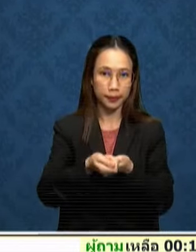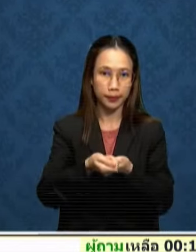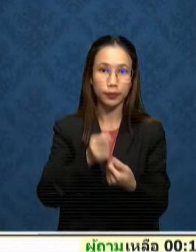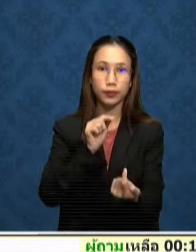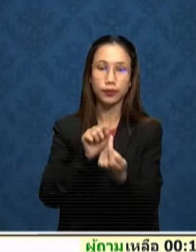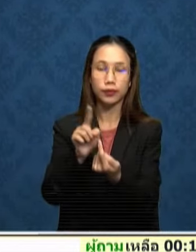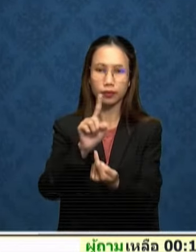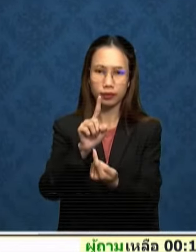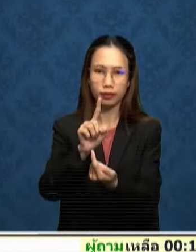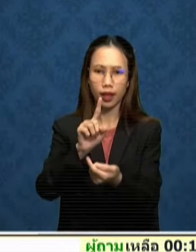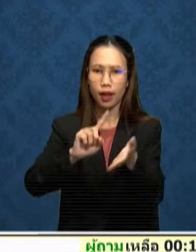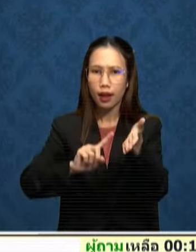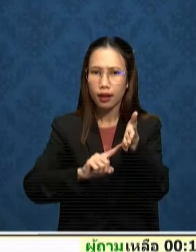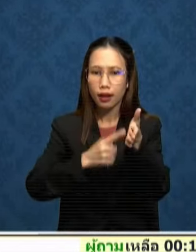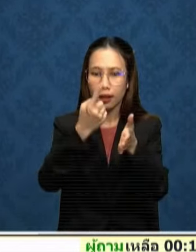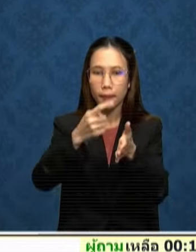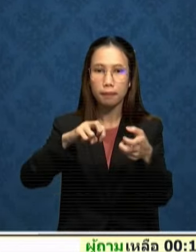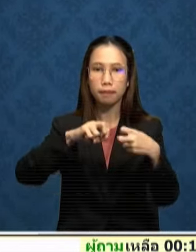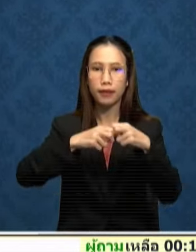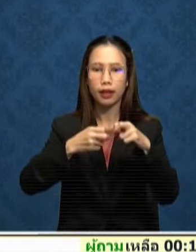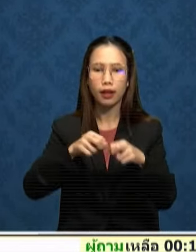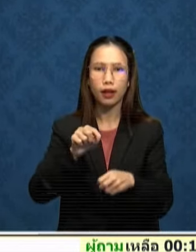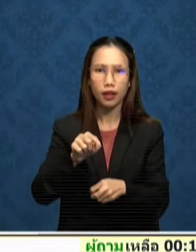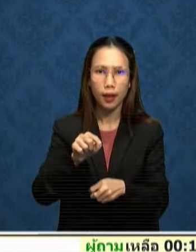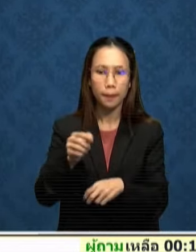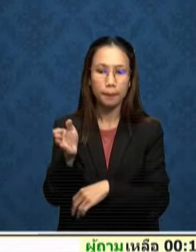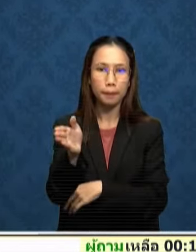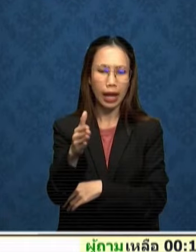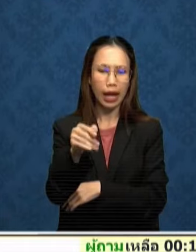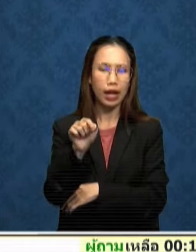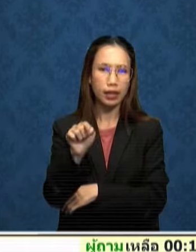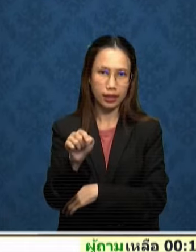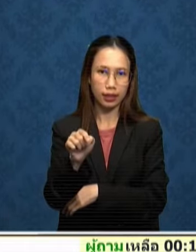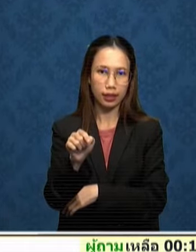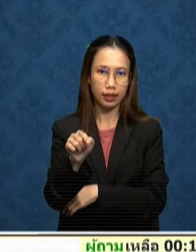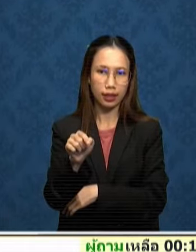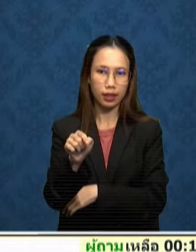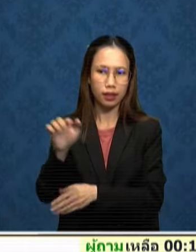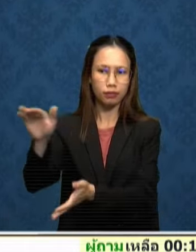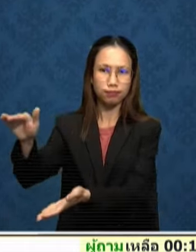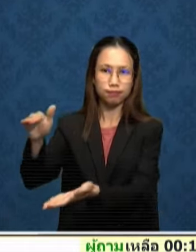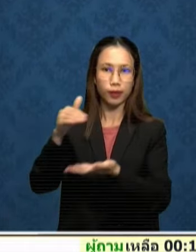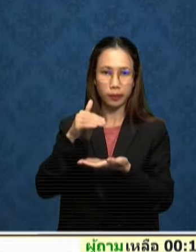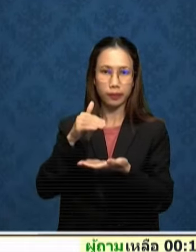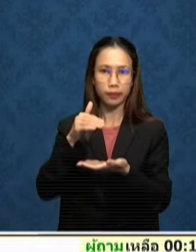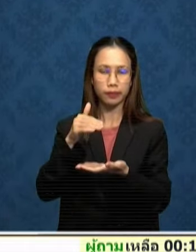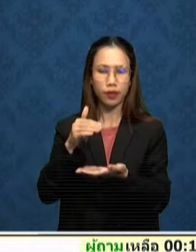งต้นตอในการนำปลาสายพันธุ์ชนิดนี้เข้ามา